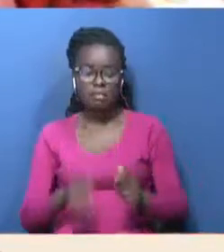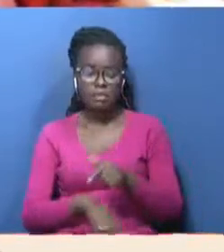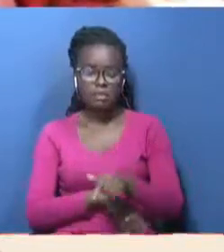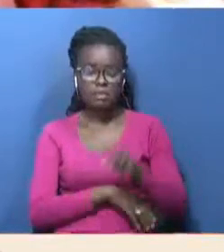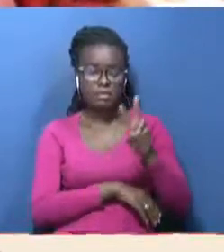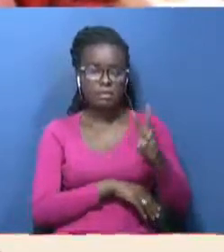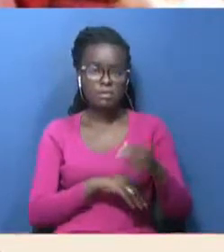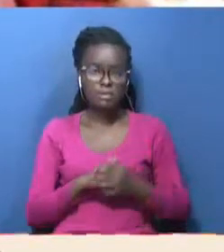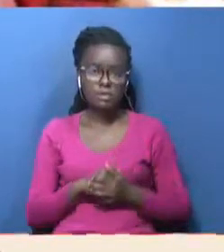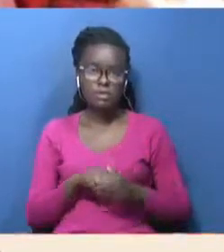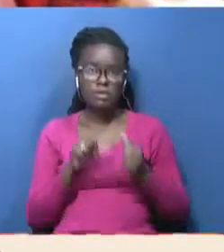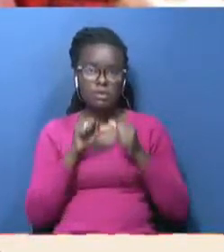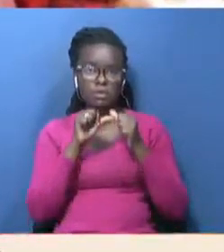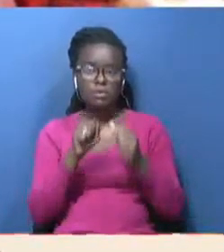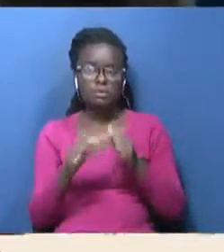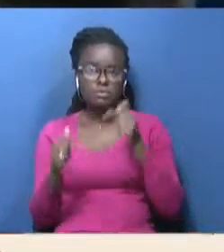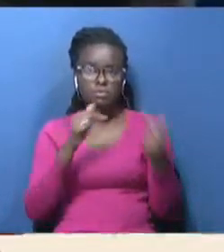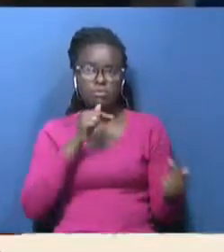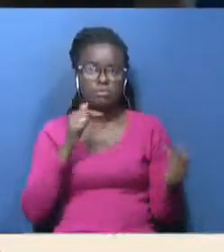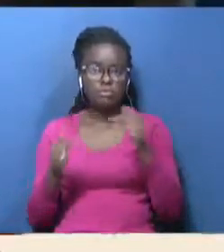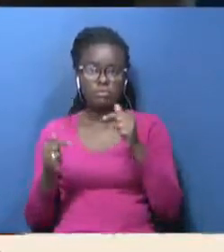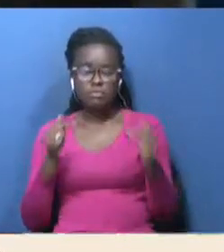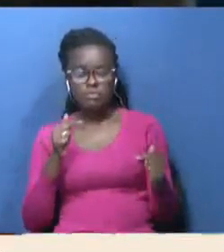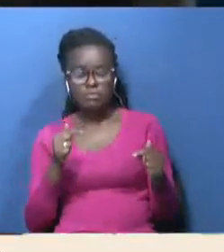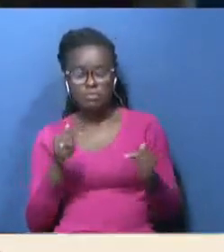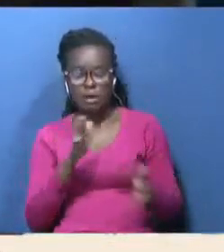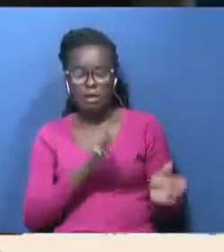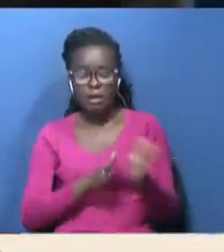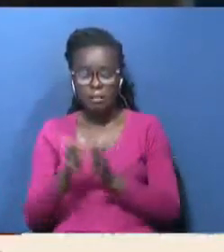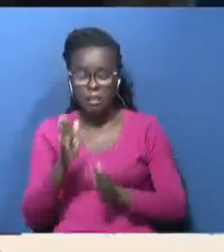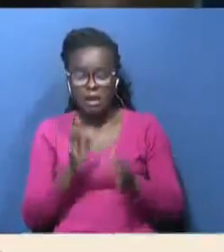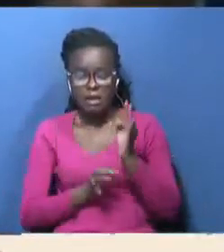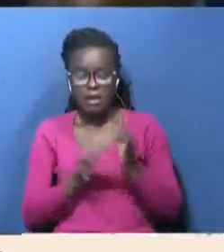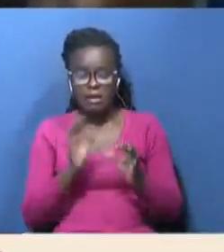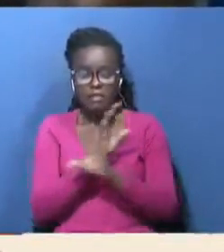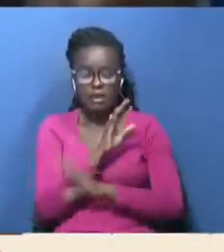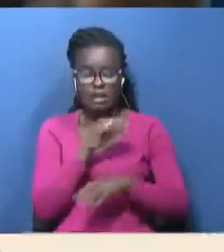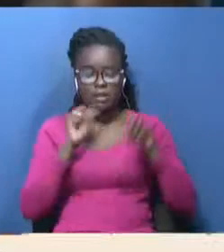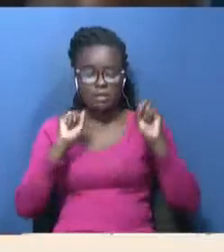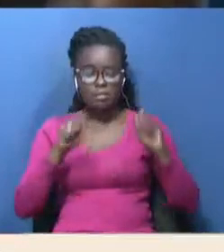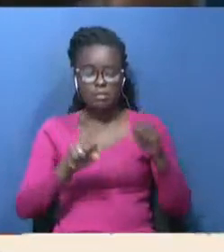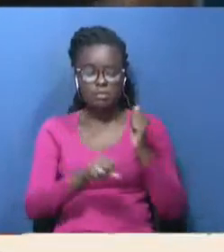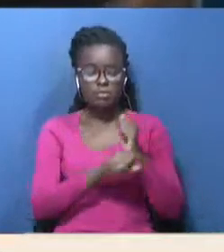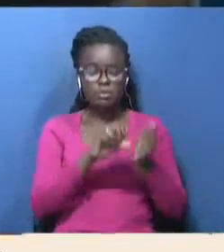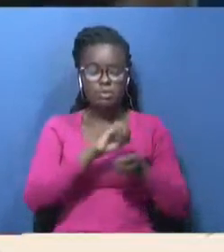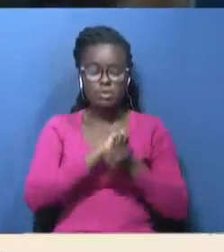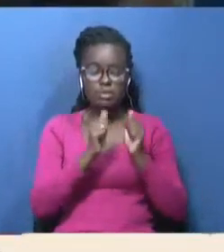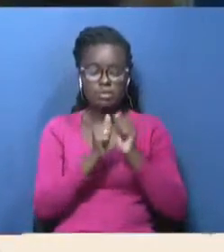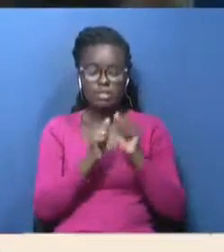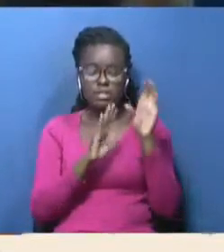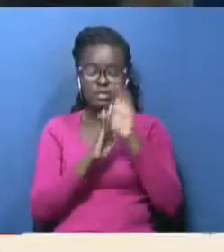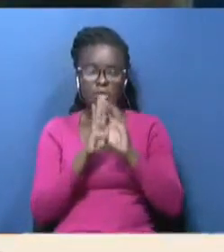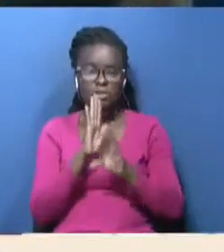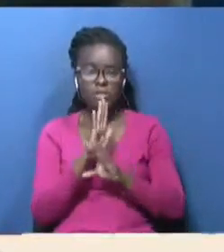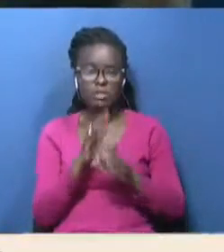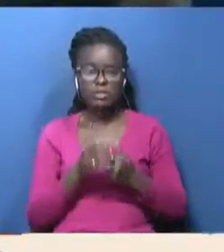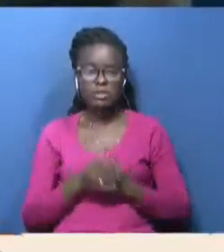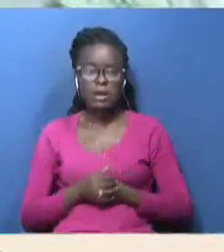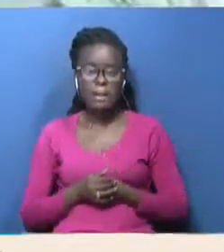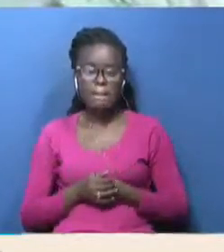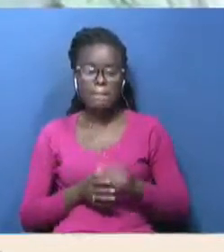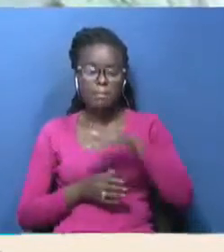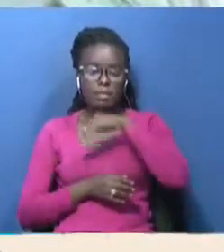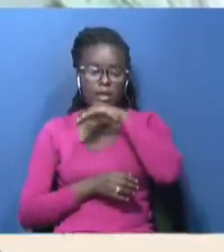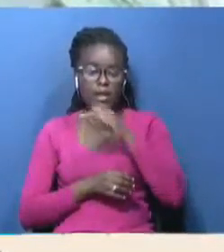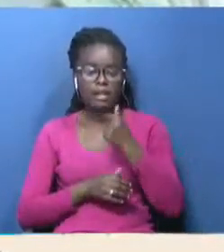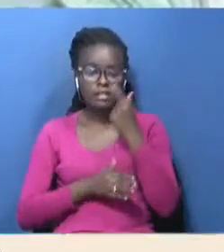erĩ magĩthiĩ na mbere na gũkanĩrĩra igũrũ rĩgiĩ mũbango wa kana bũrũri nĩ ũbatiĩ nĩ gũtabania mogarũrũku ma gĩgatiba. Raila